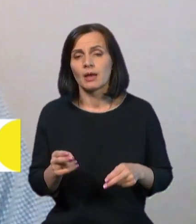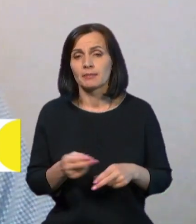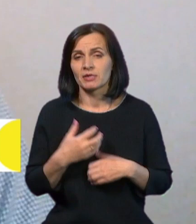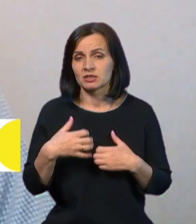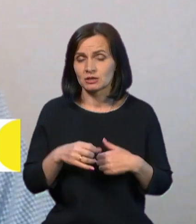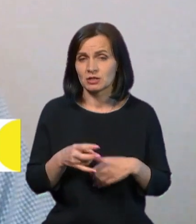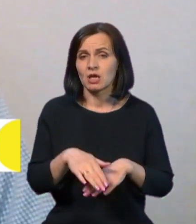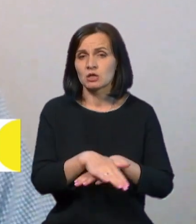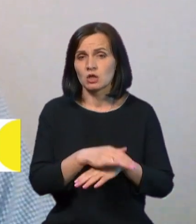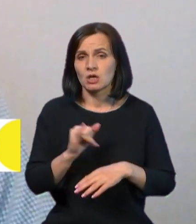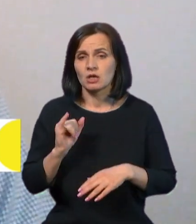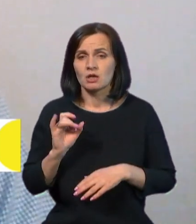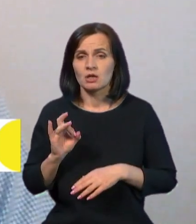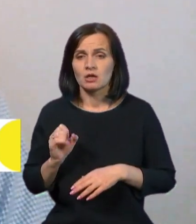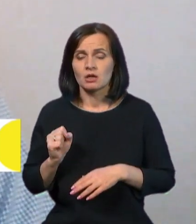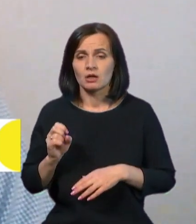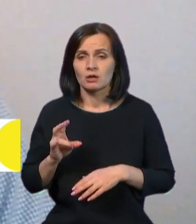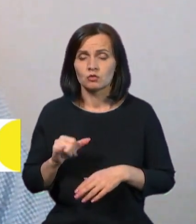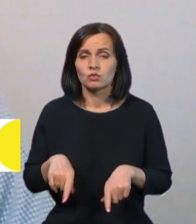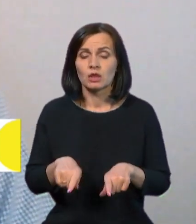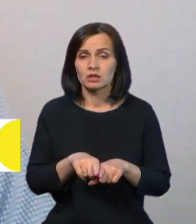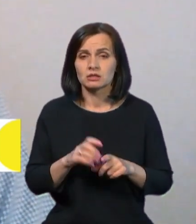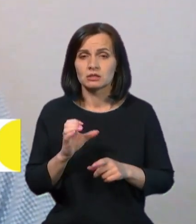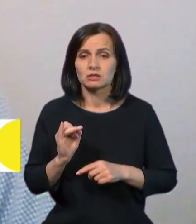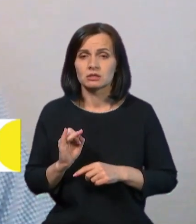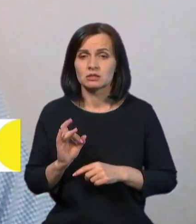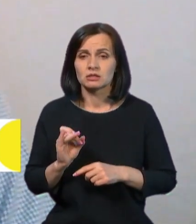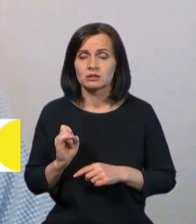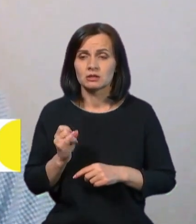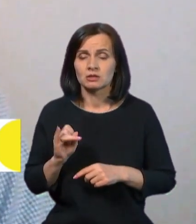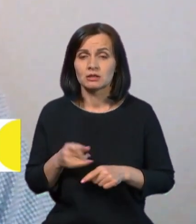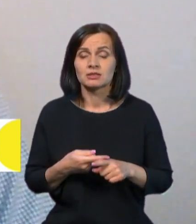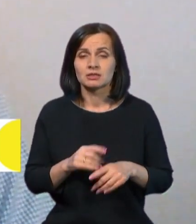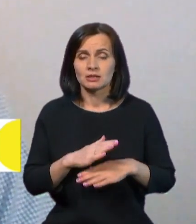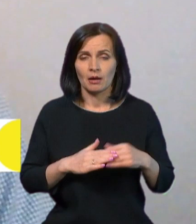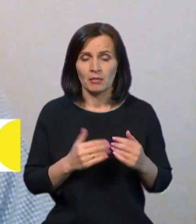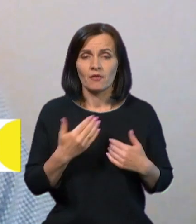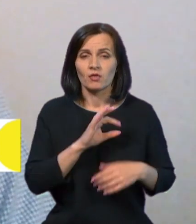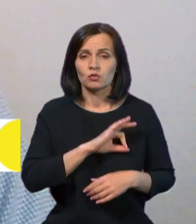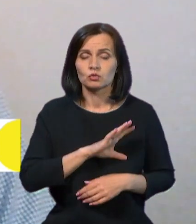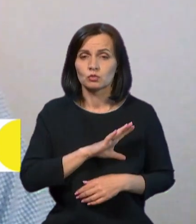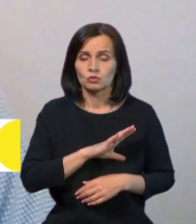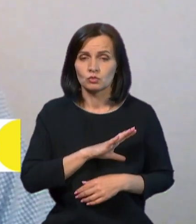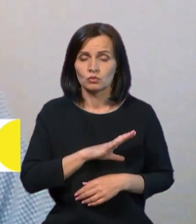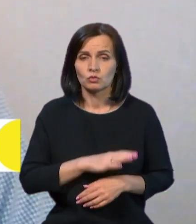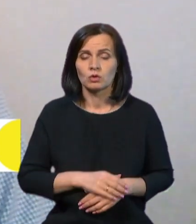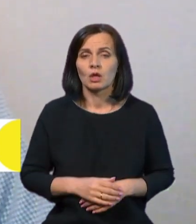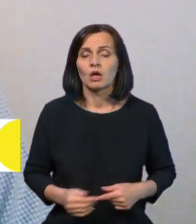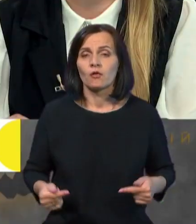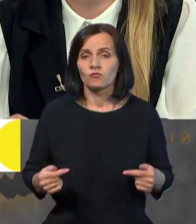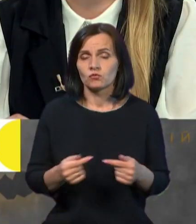на території Ірану, так і відповідно Сирії. Ця практика вже неодноразово застосовувалася відповідно державою